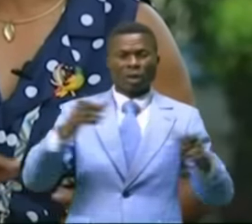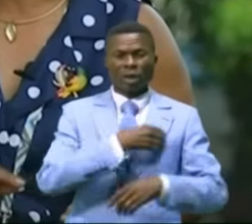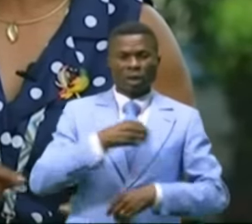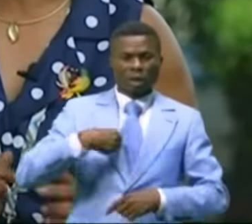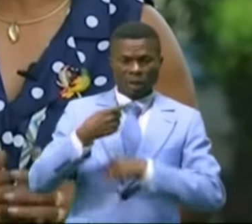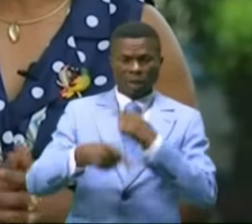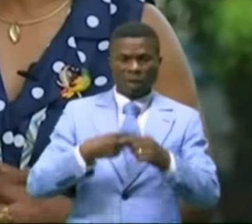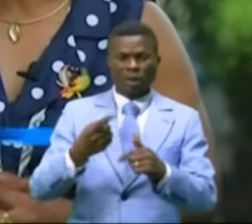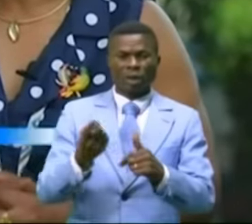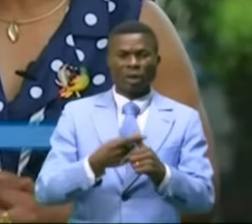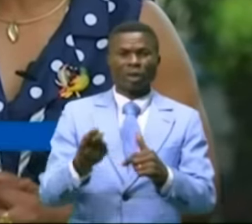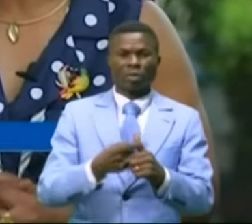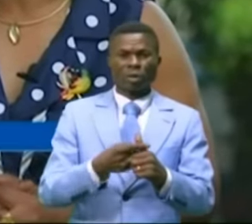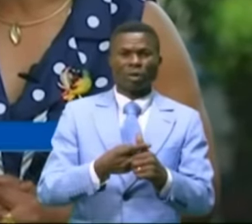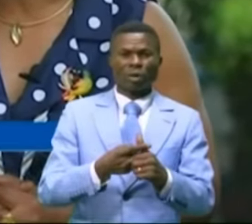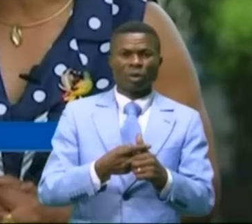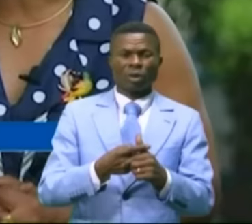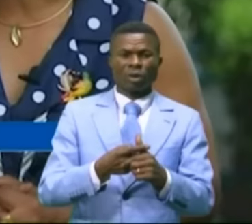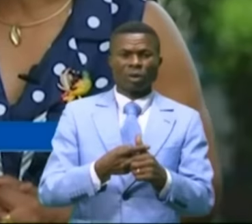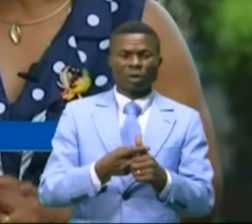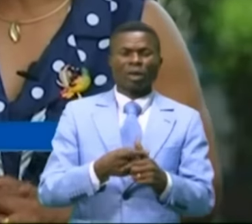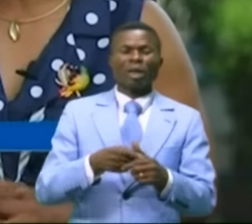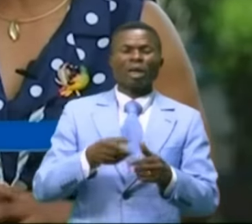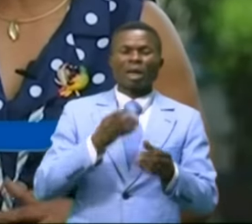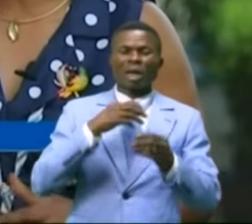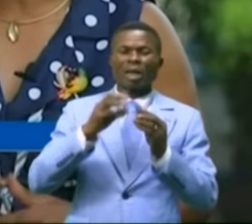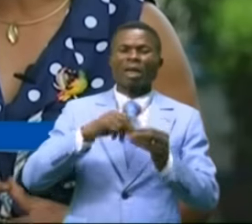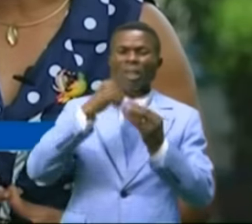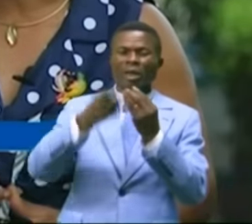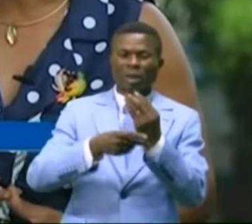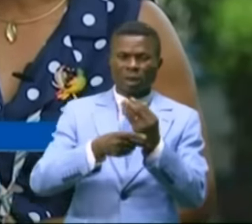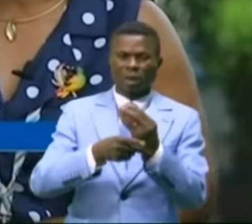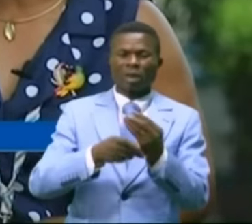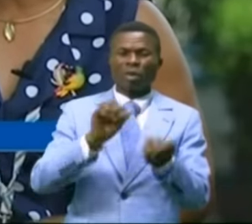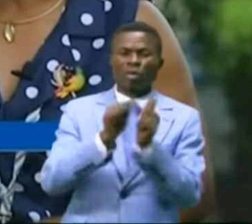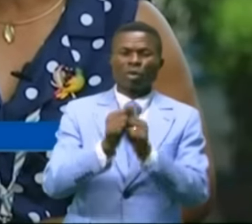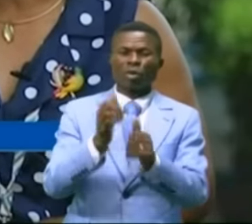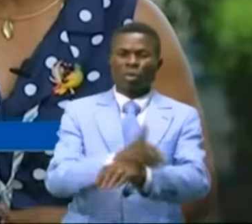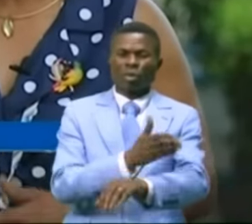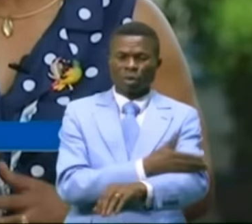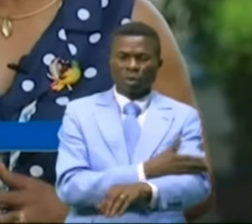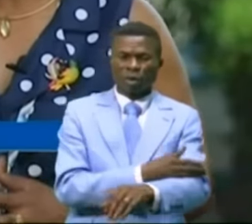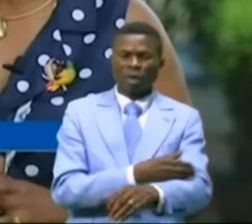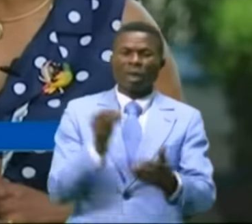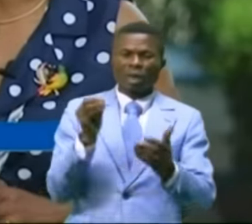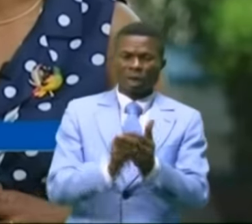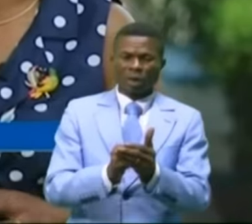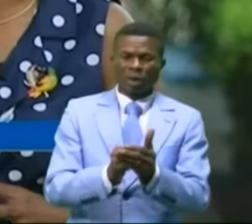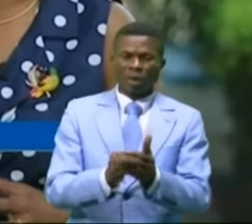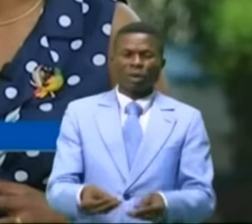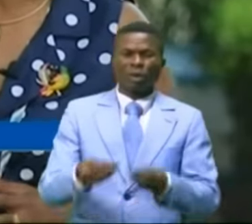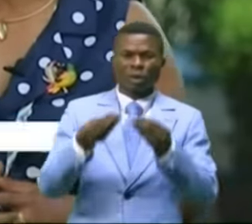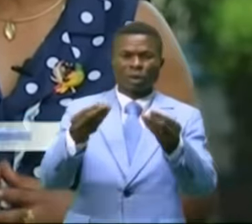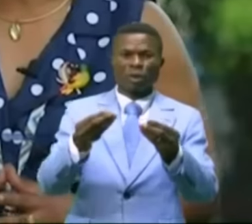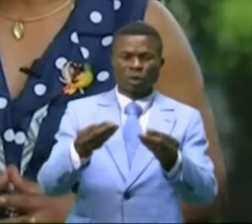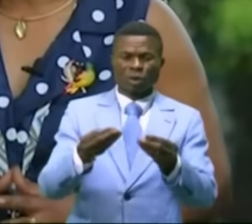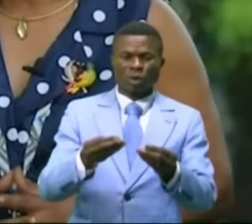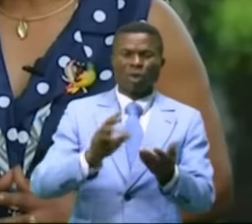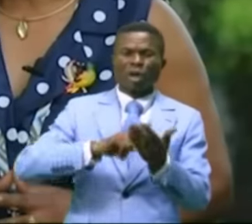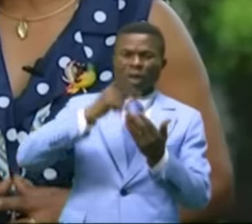par passer par une boulangerie de la place pour acheter des croissants et amener aussi parfois aussi des